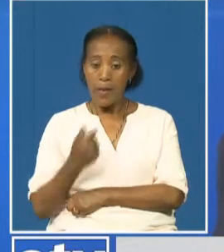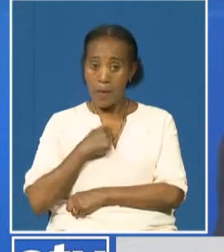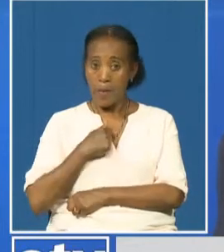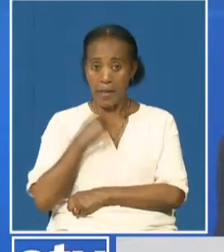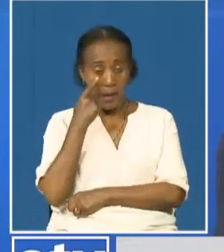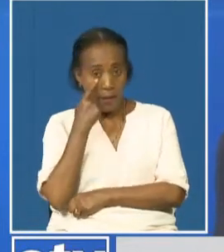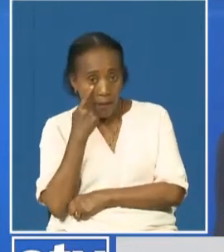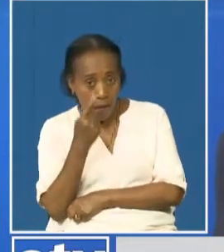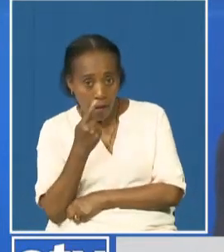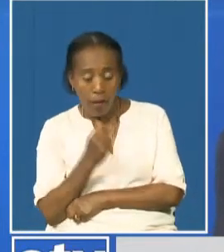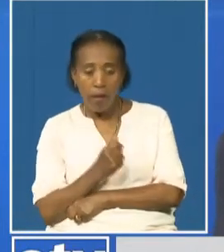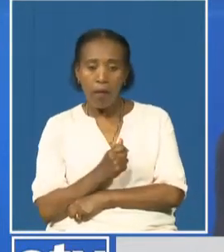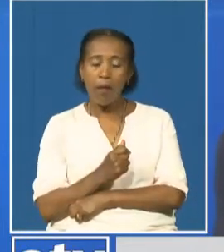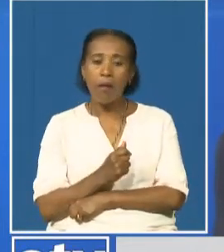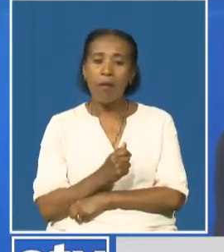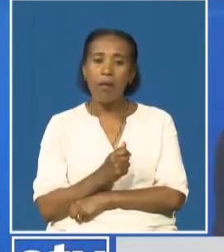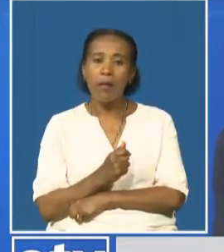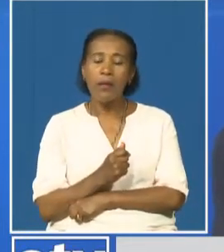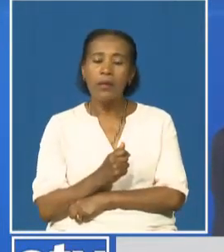በኔ እይታ